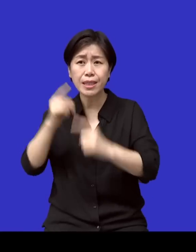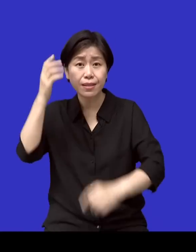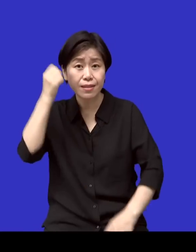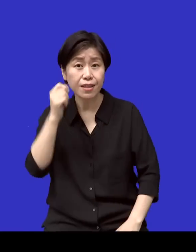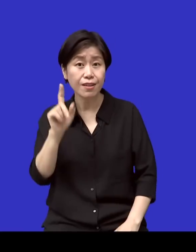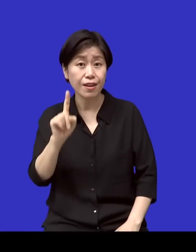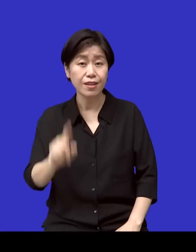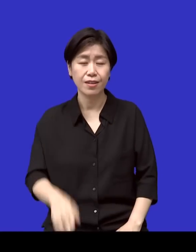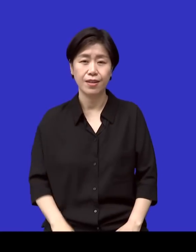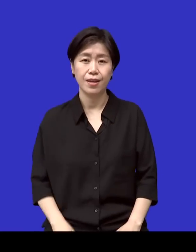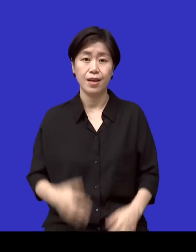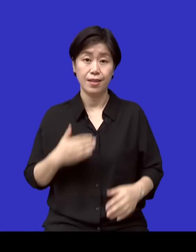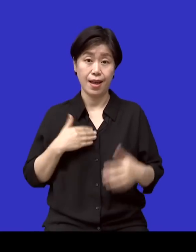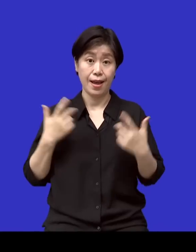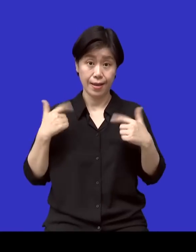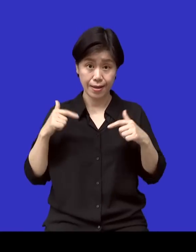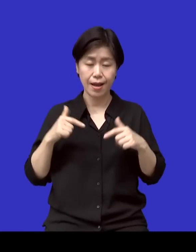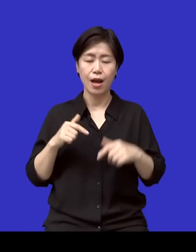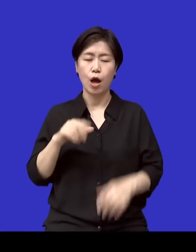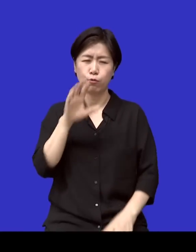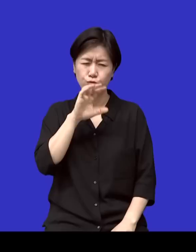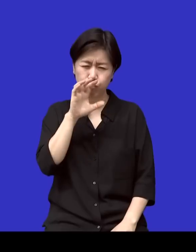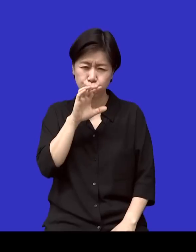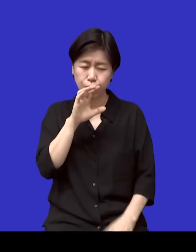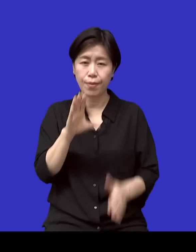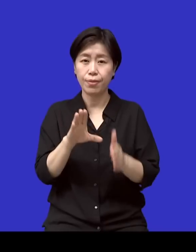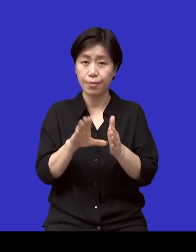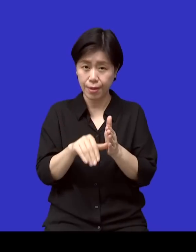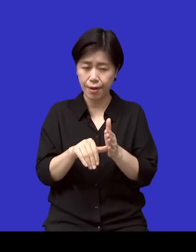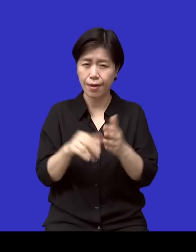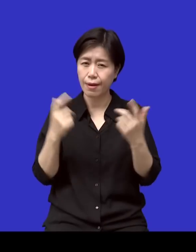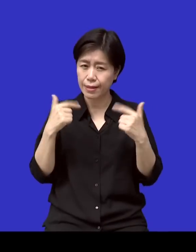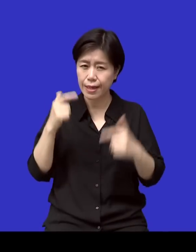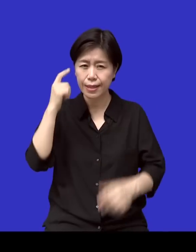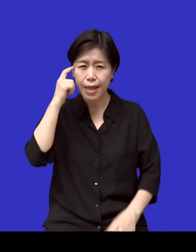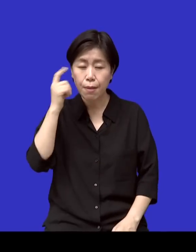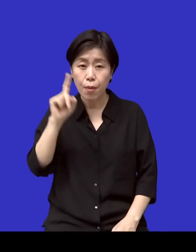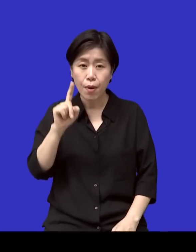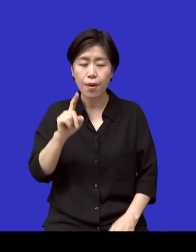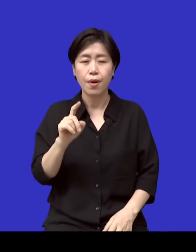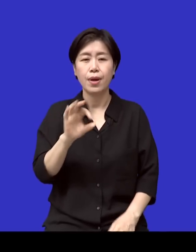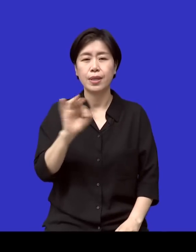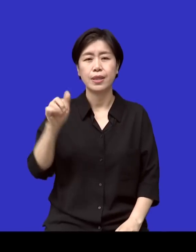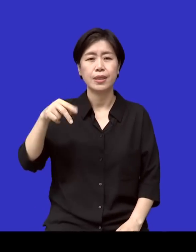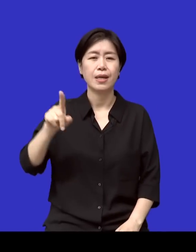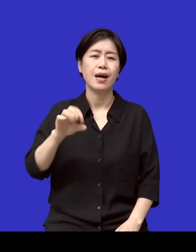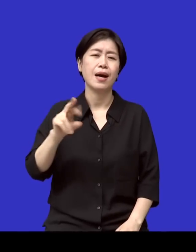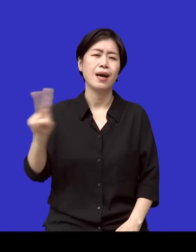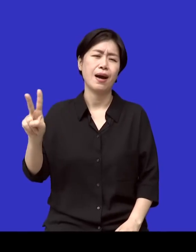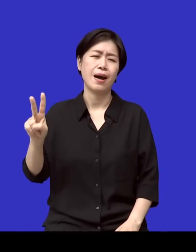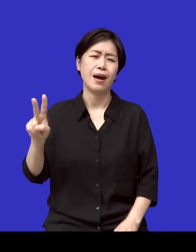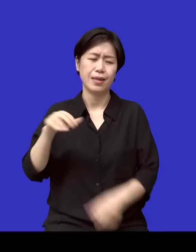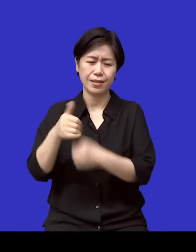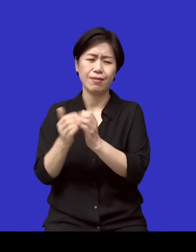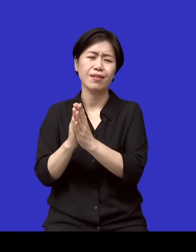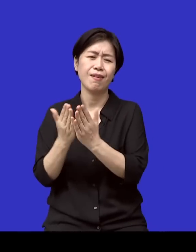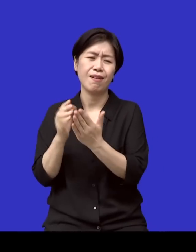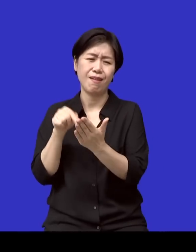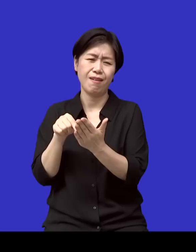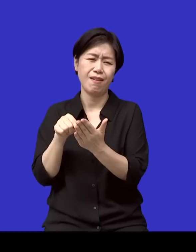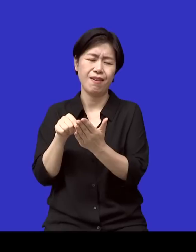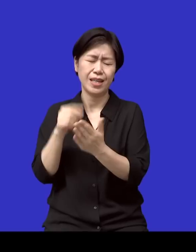저는 사실 샵 전이든 훈련 전이든 연습 전이든 이사야서 41장 10절 말씀을 예, 저도 항상